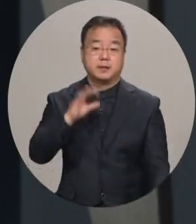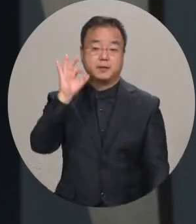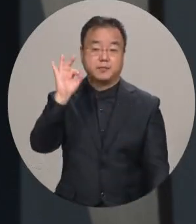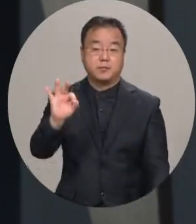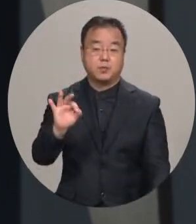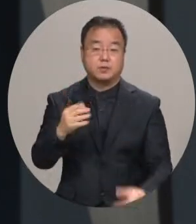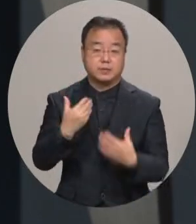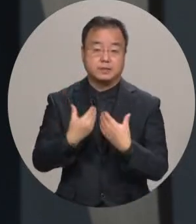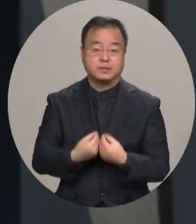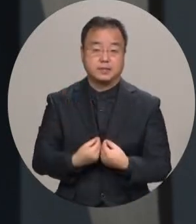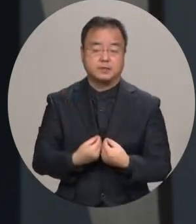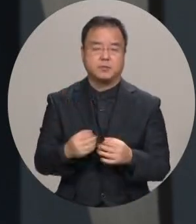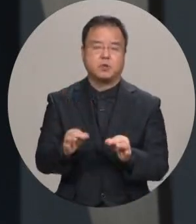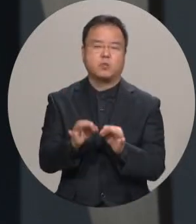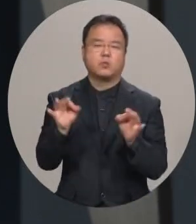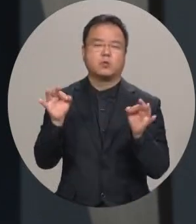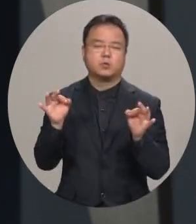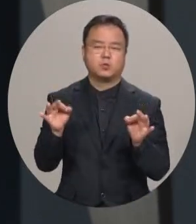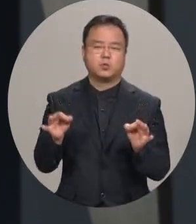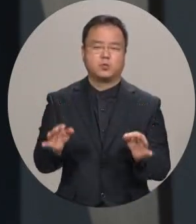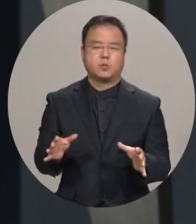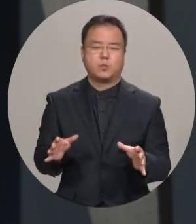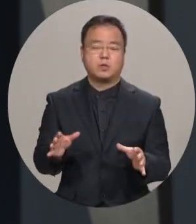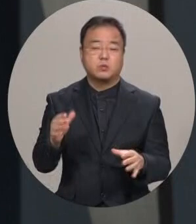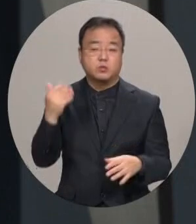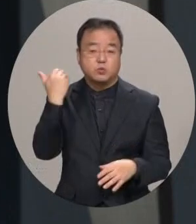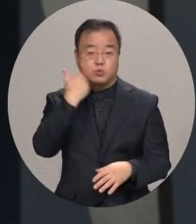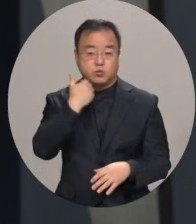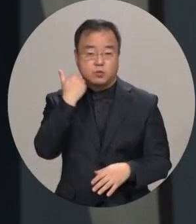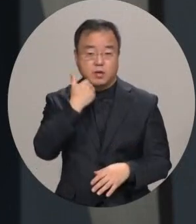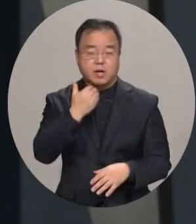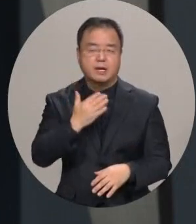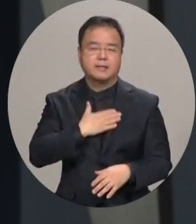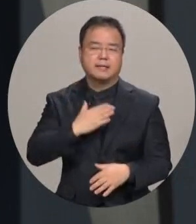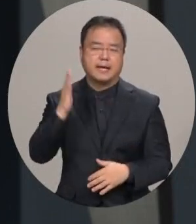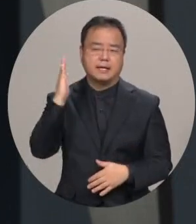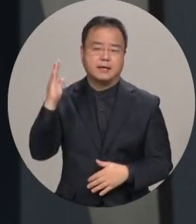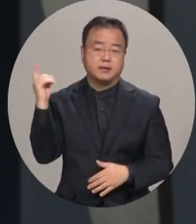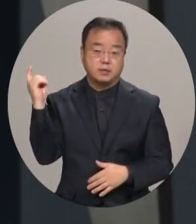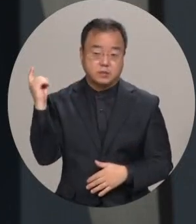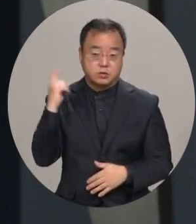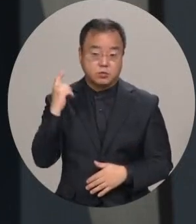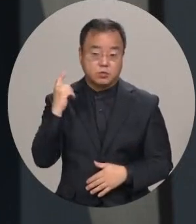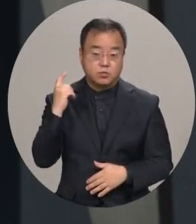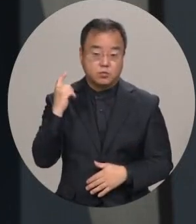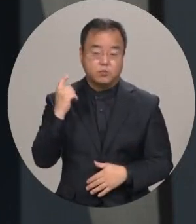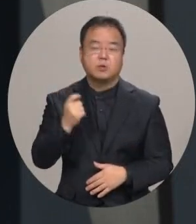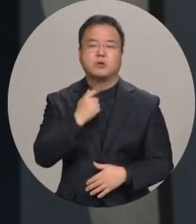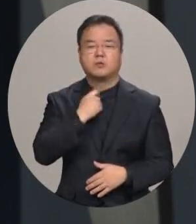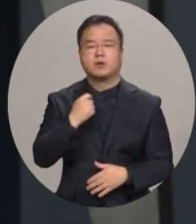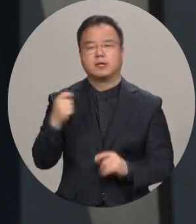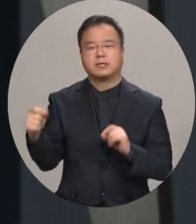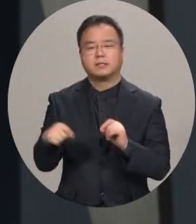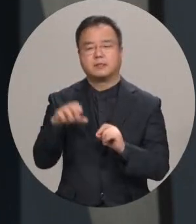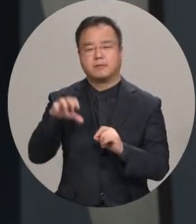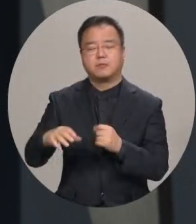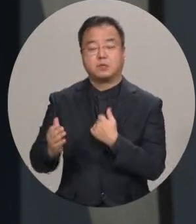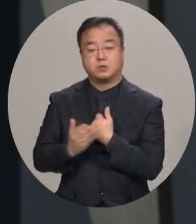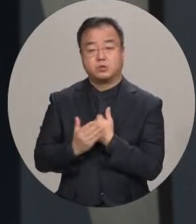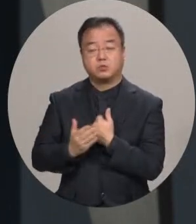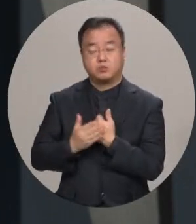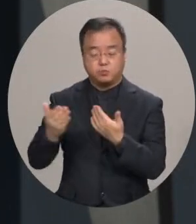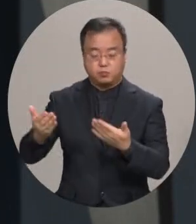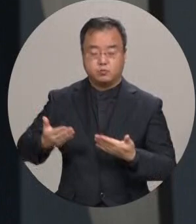경우는 장기간에 걸쳤을 때 누군가가 꼭 내 얘기를 들어주고 싶어하고 옆에 지지하고